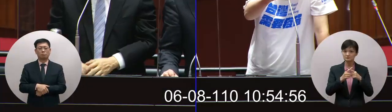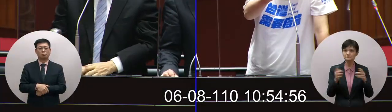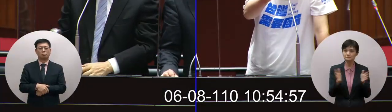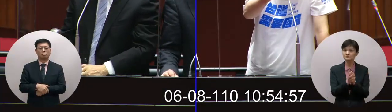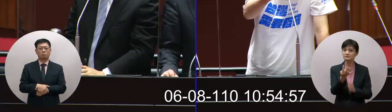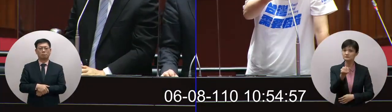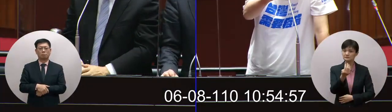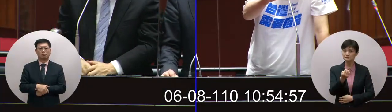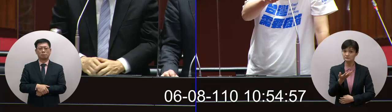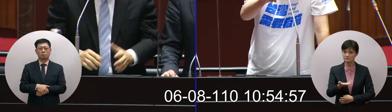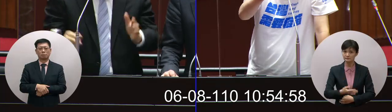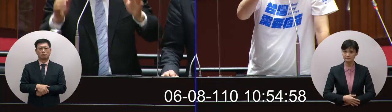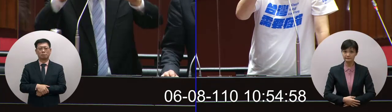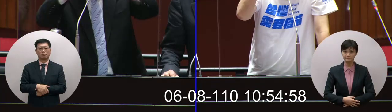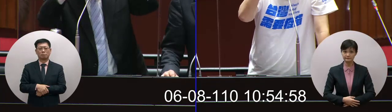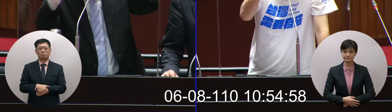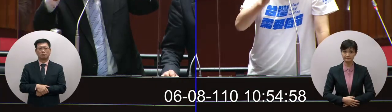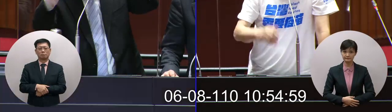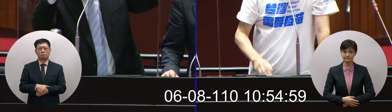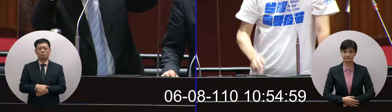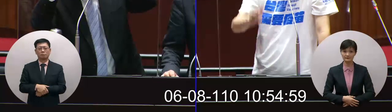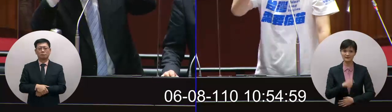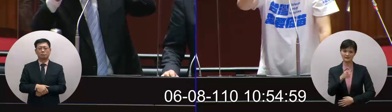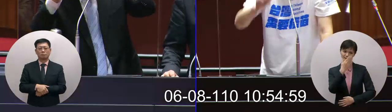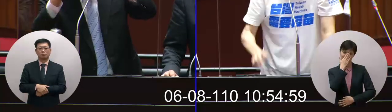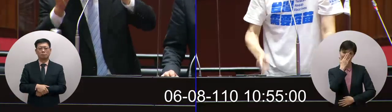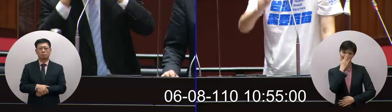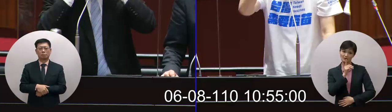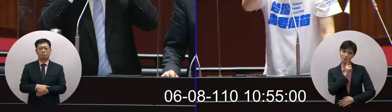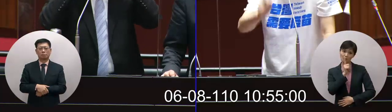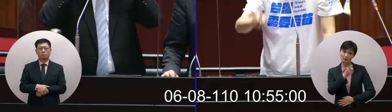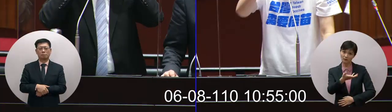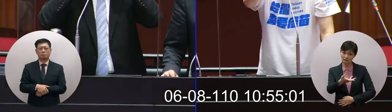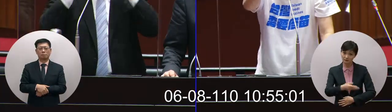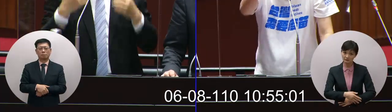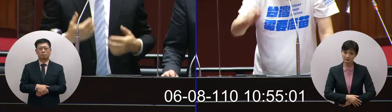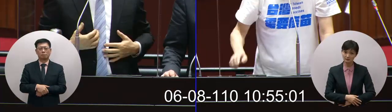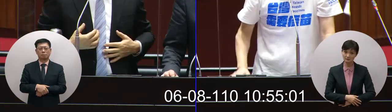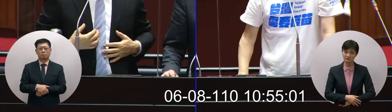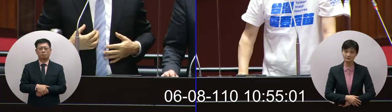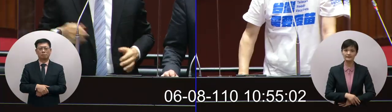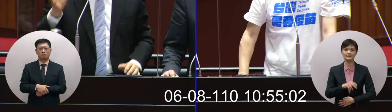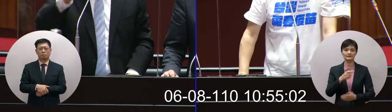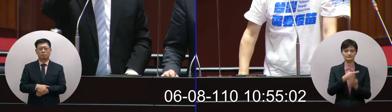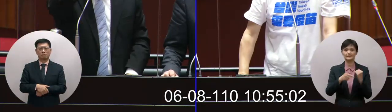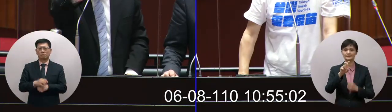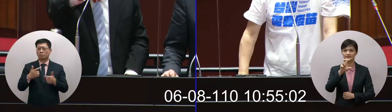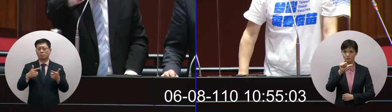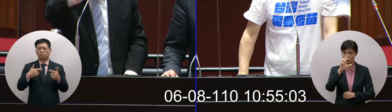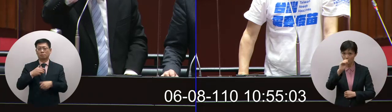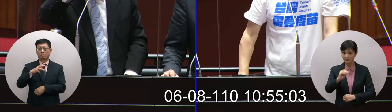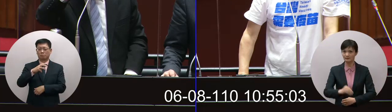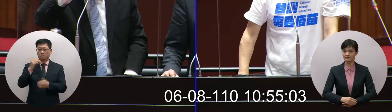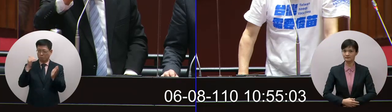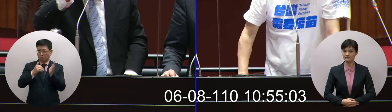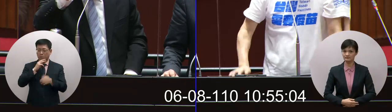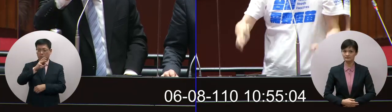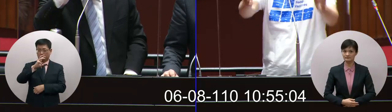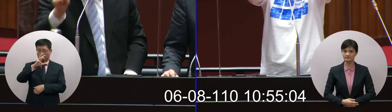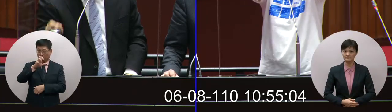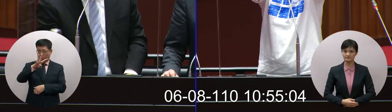嘛？ 84万吧。 我们 也不敢讲，你也不会讲，用功一点，75万人。 不，80差不多